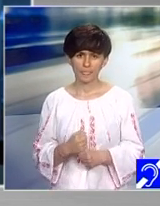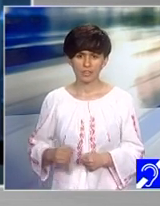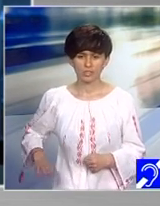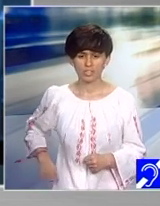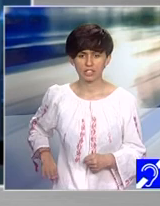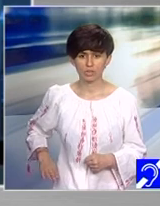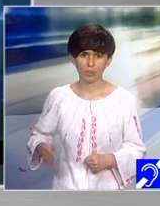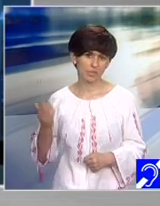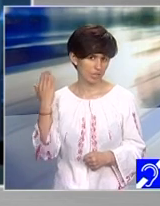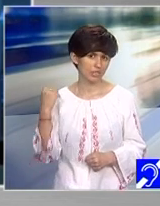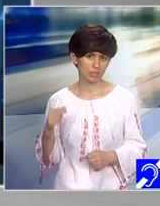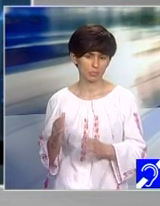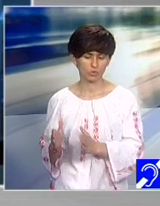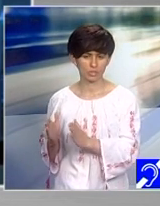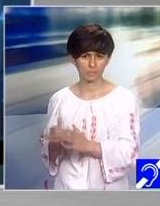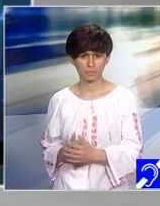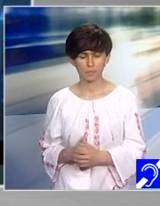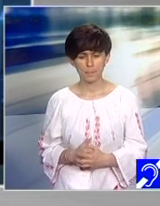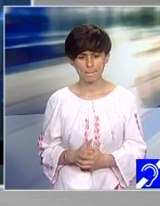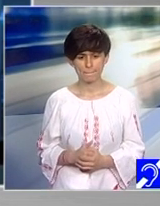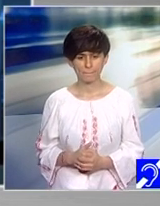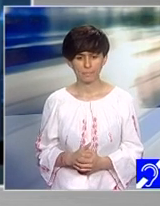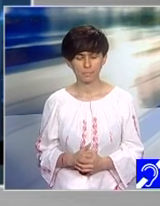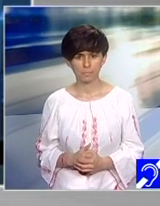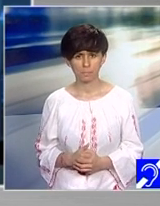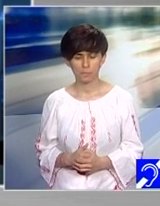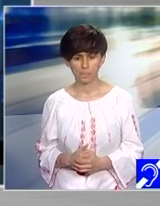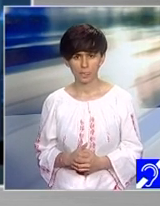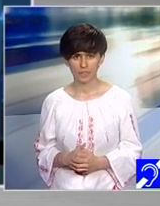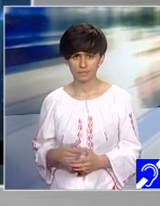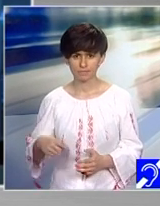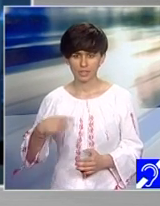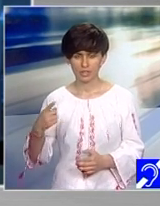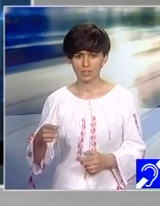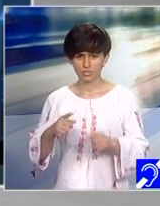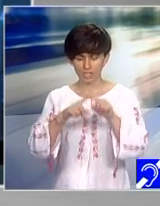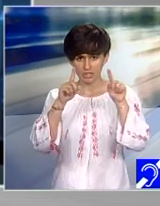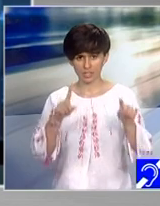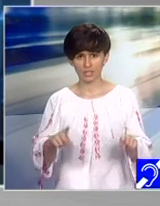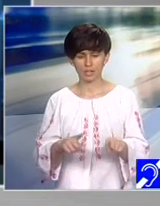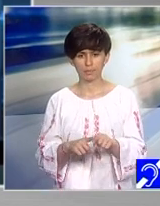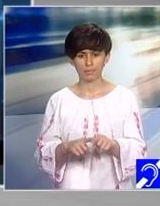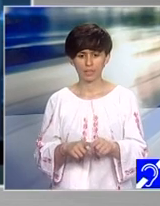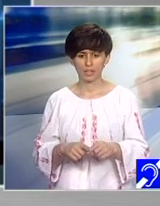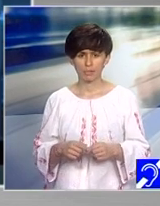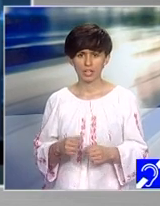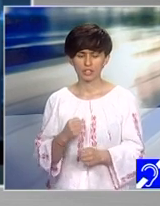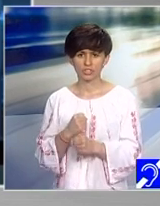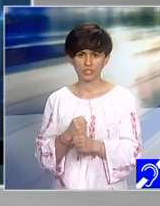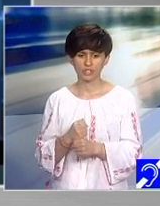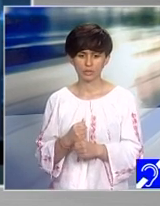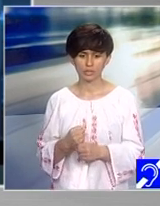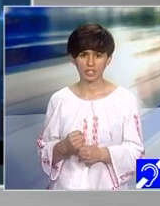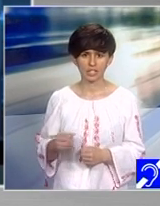doamnele din perioada aceea, Brătianu și așa mai departe, și alte planșe făcute de Ioana Coruneanu în zilele noastre, care tot așa încearcă să